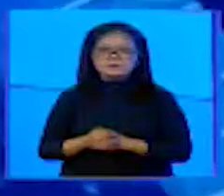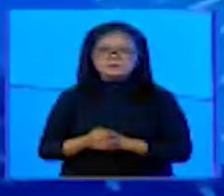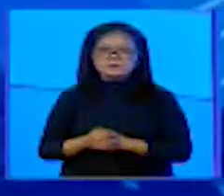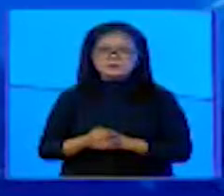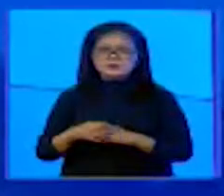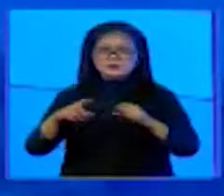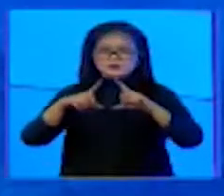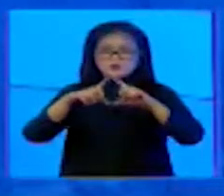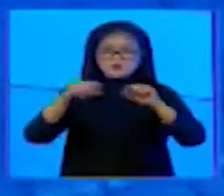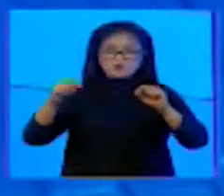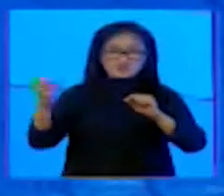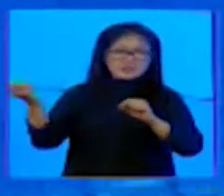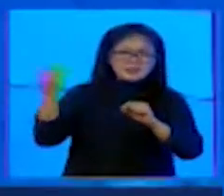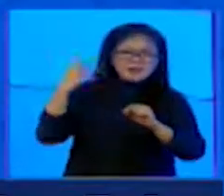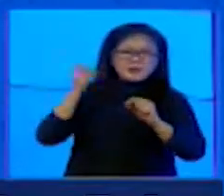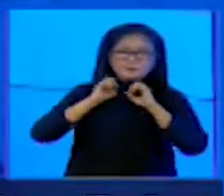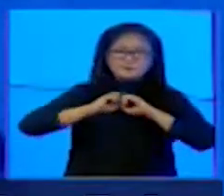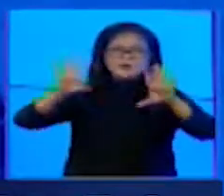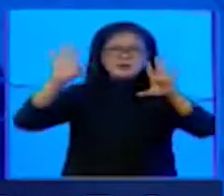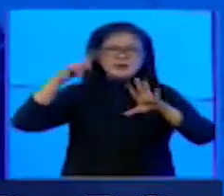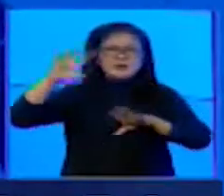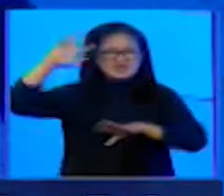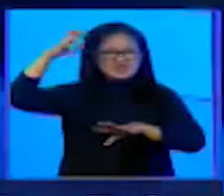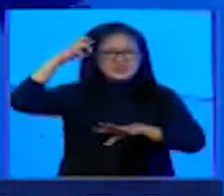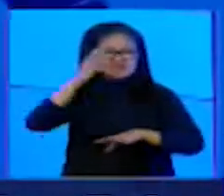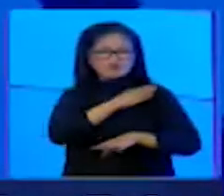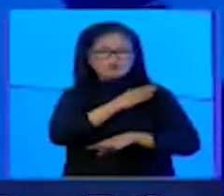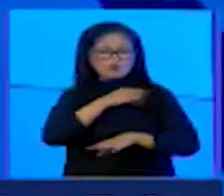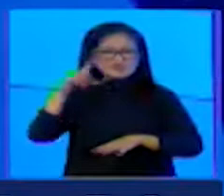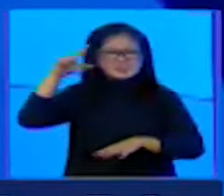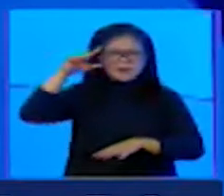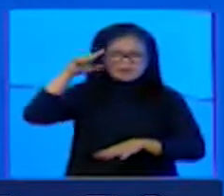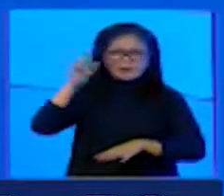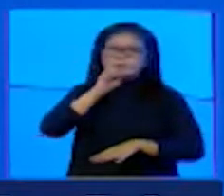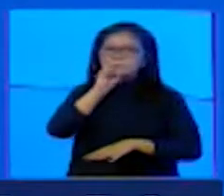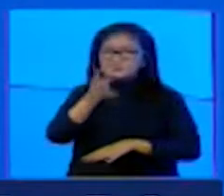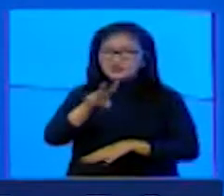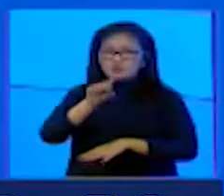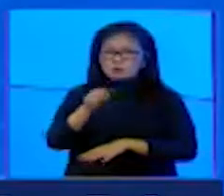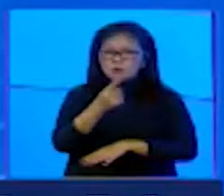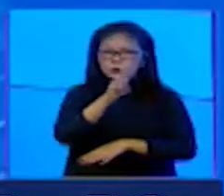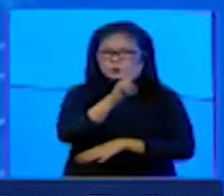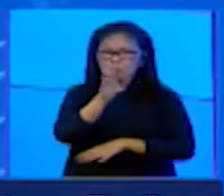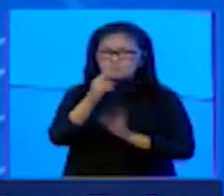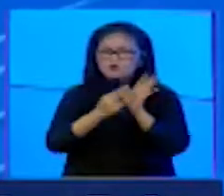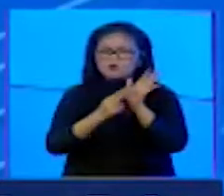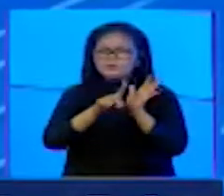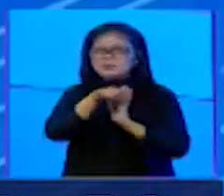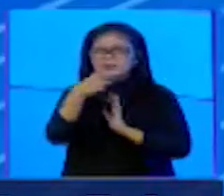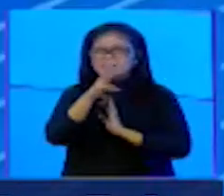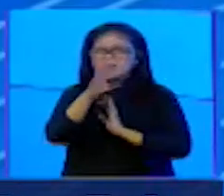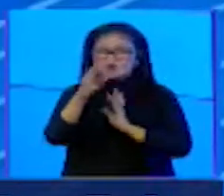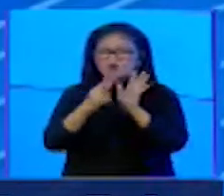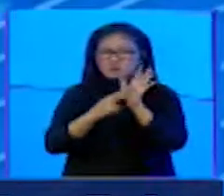Ya, beredar pula surat keterangan dari Dinas Kesehatan Kabupaten Sleman yang menyatakan mulai 20 November hingga 30 November, fasilitas kesehatan